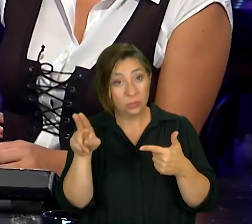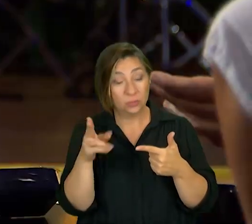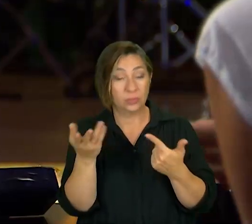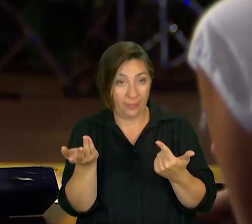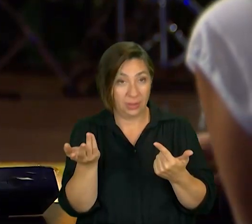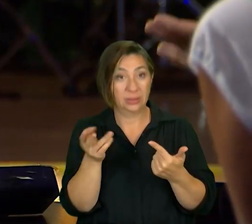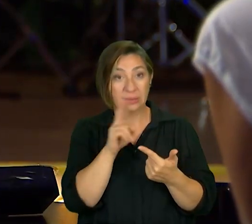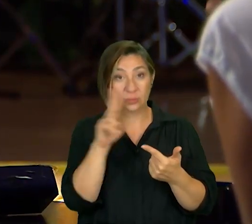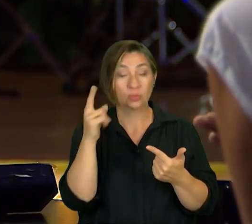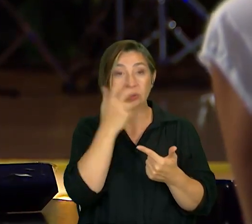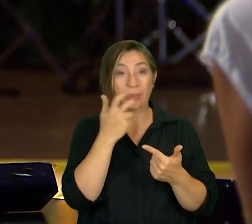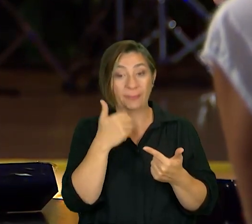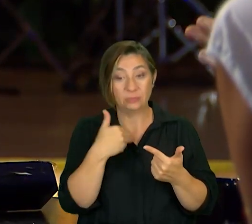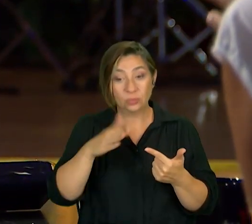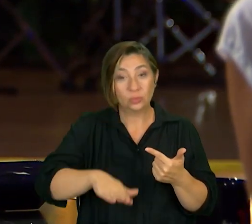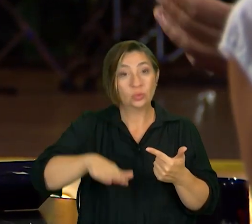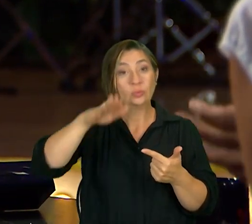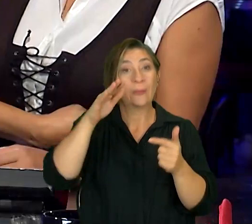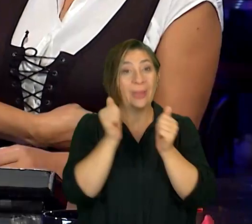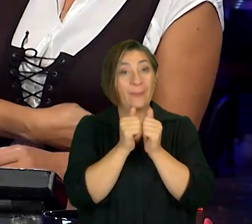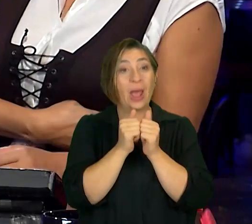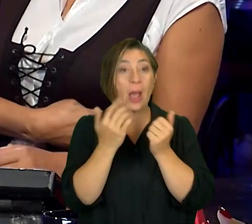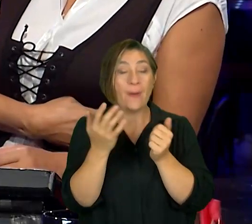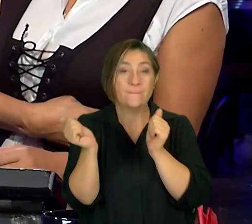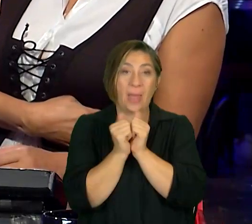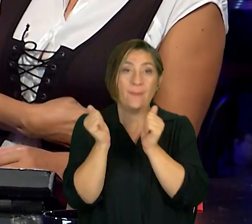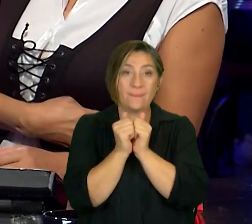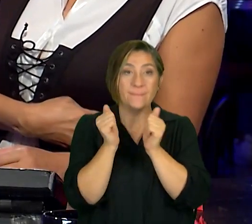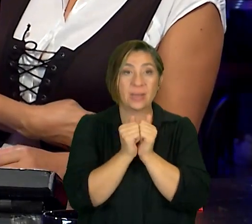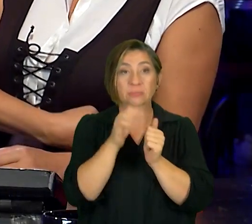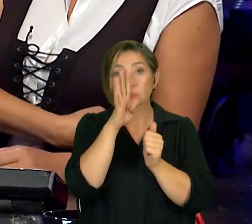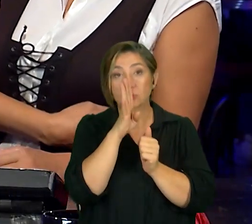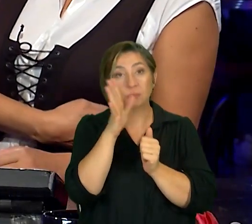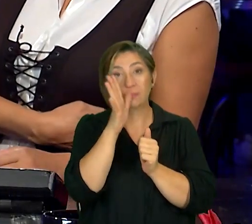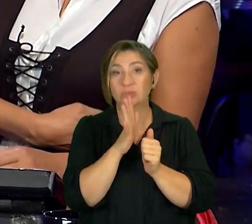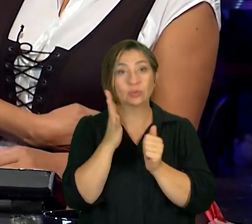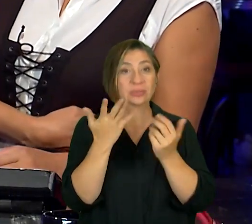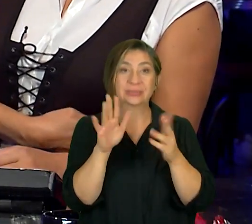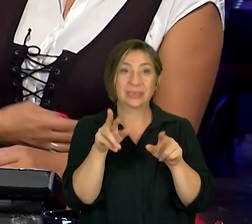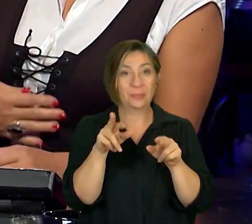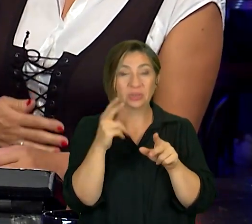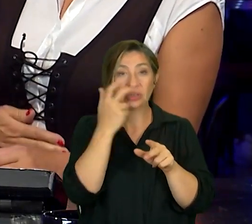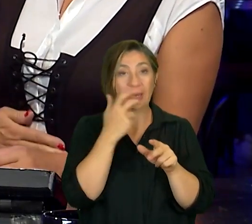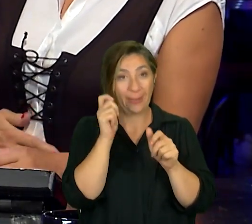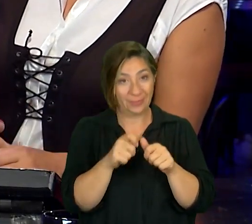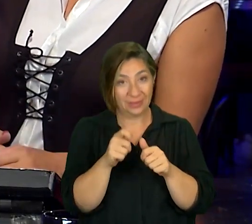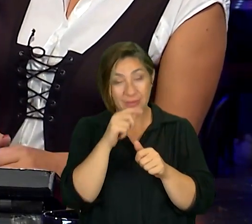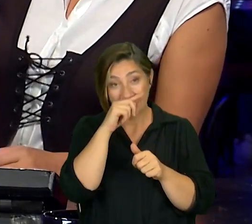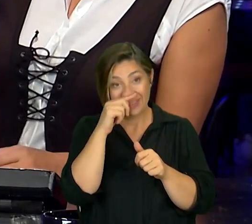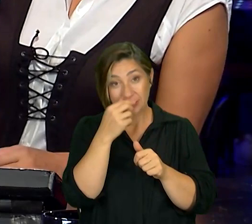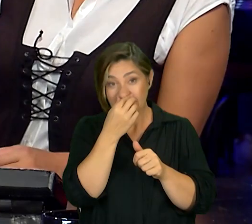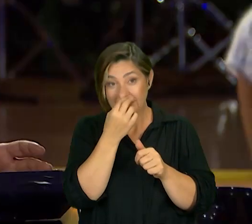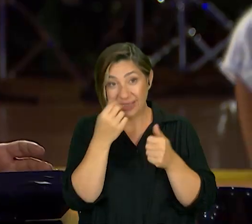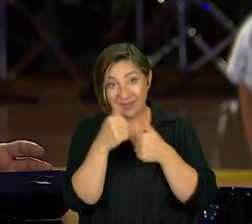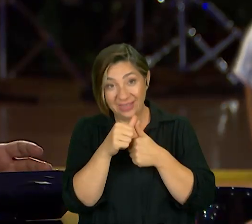Tabii 700 tane şarkı. Yani benim çocuklukla beraber ama birlikte herhalde 500 civarında yapmışızdır şarkı. Evliliği